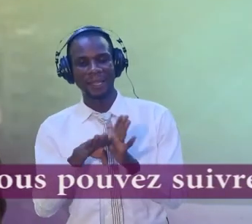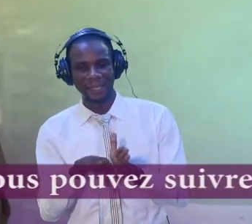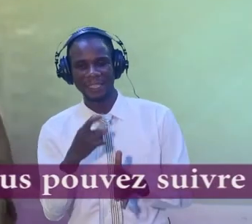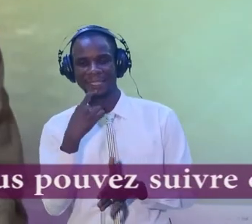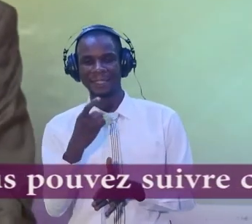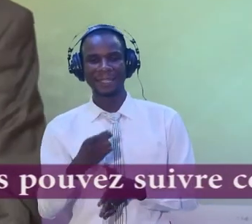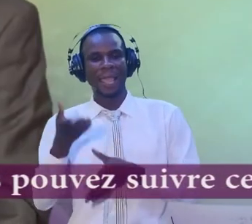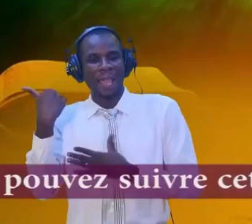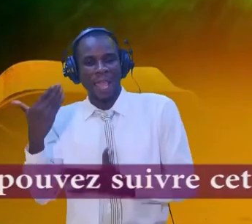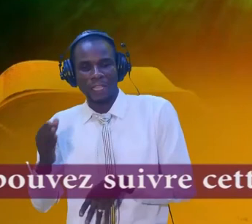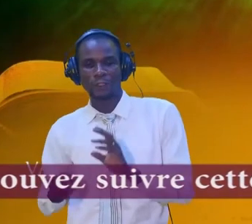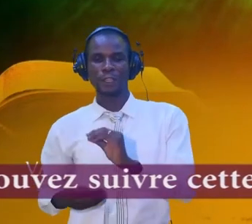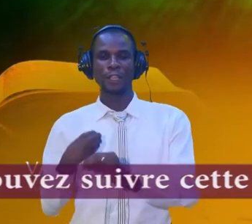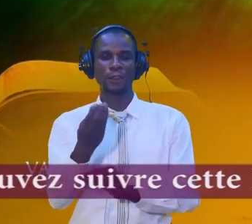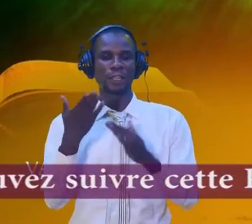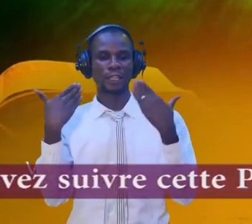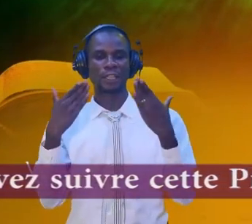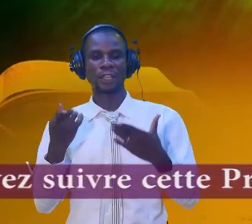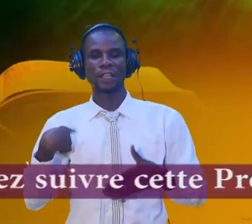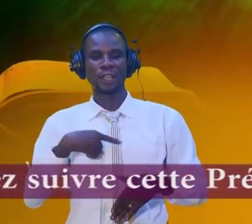Yesu Kristo.